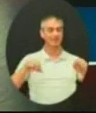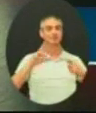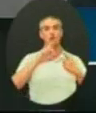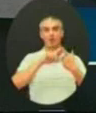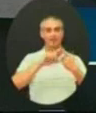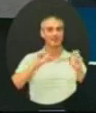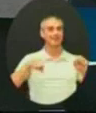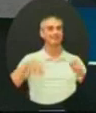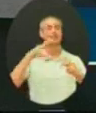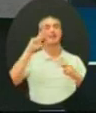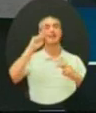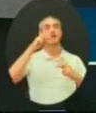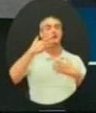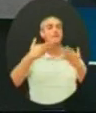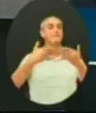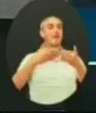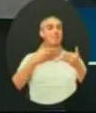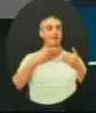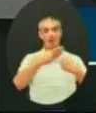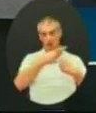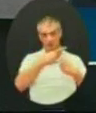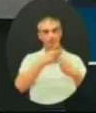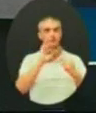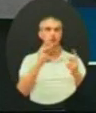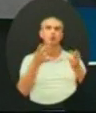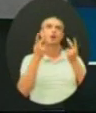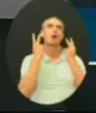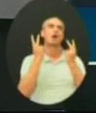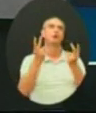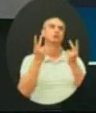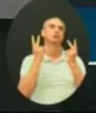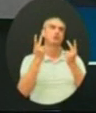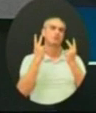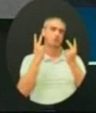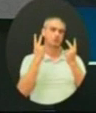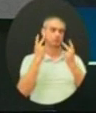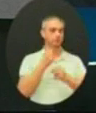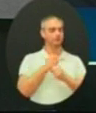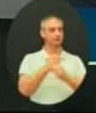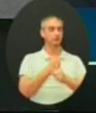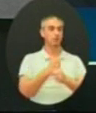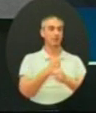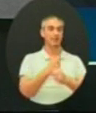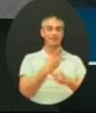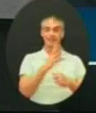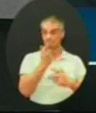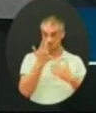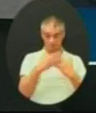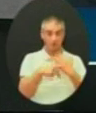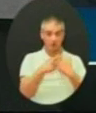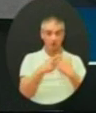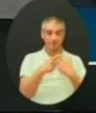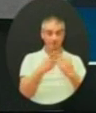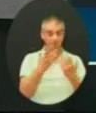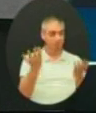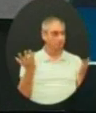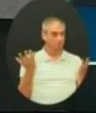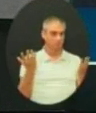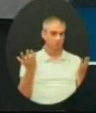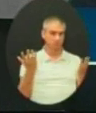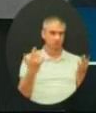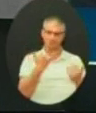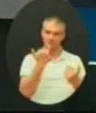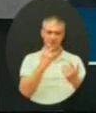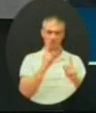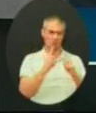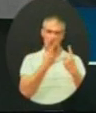פנמה. כמו שאומר ליאור, זה באמת יש לזה חשיבות ייצוגית. הדברים, האם בסופו של דבר הדברים נפרטים, זה לא קורה בדרך